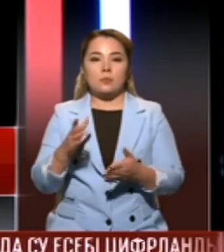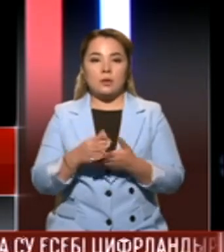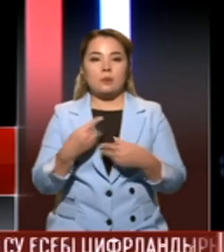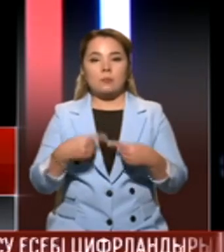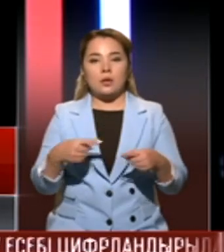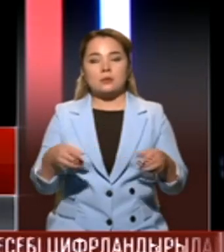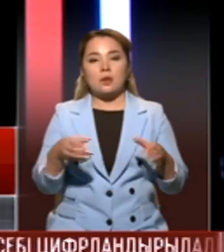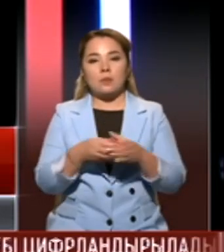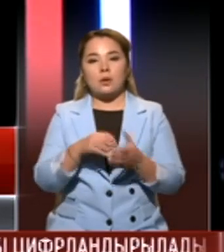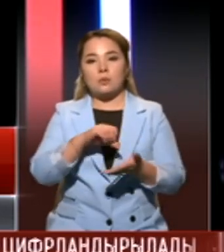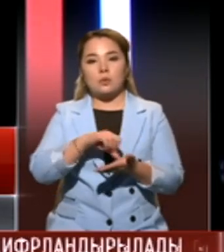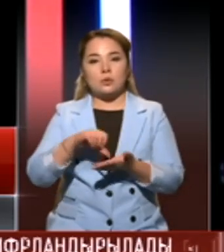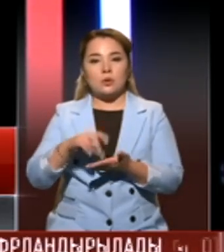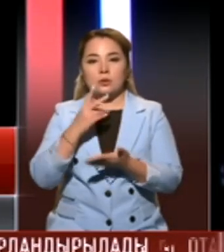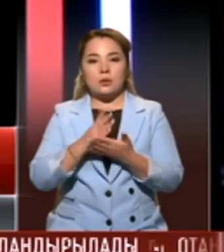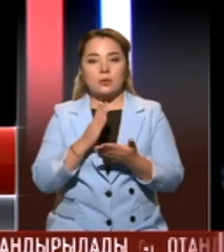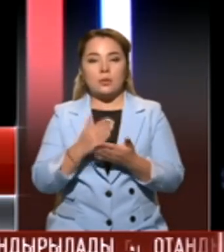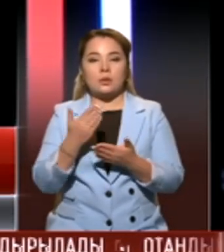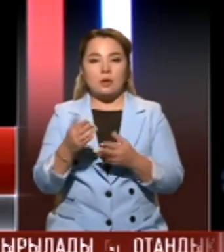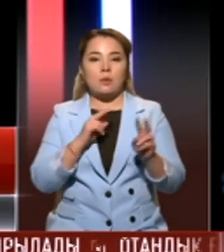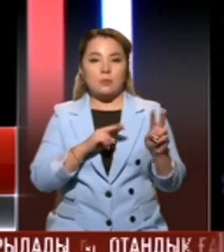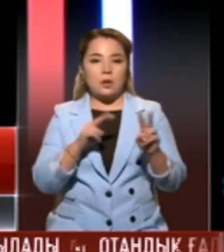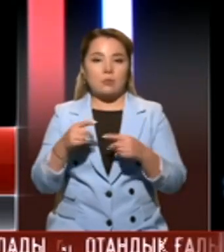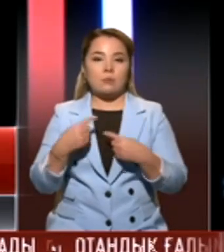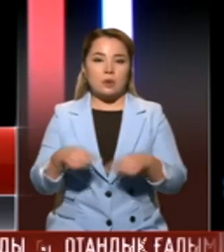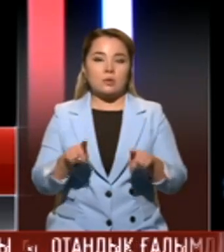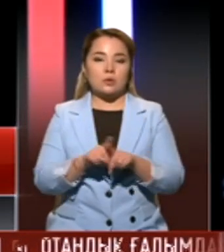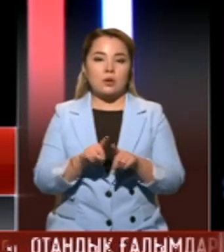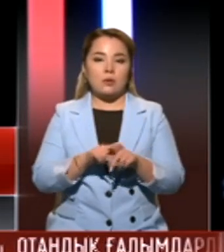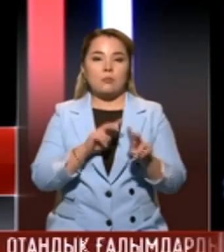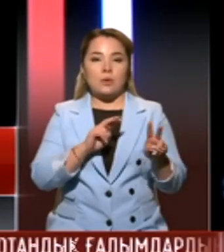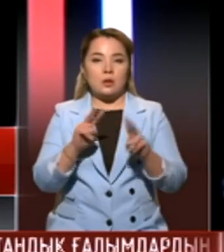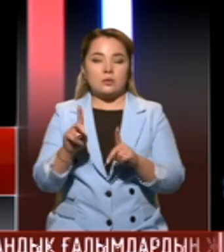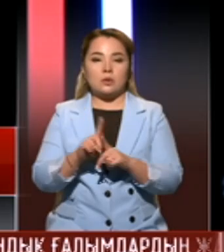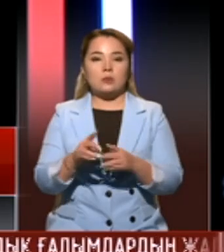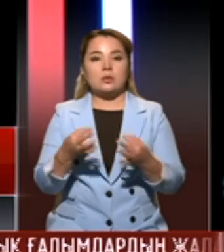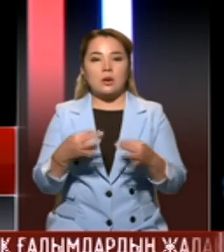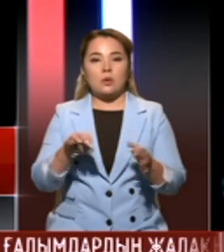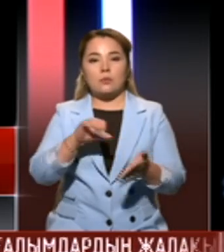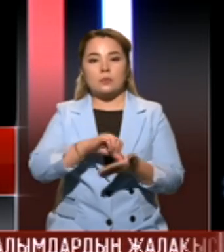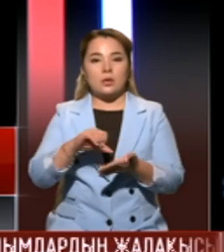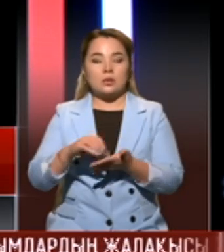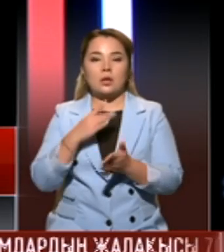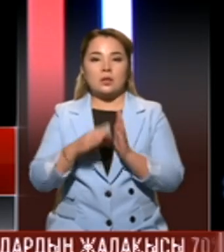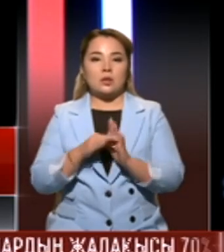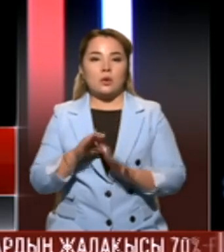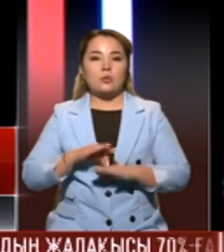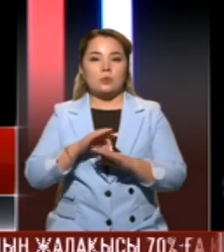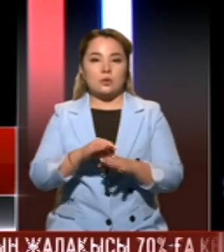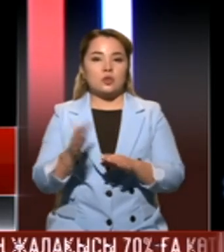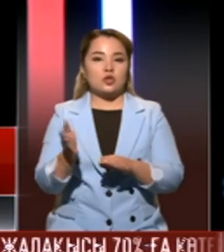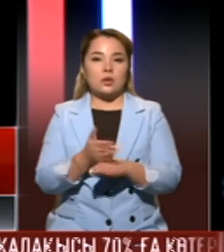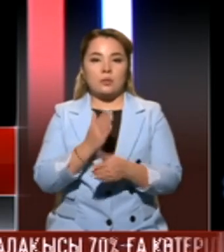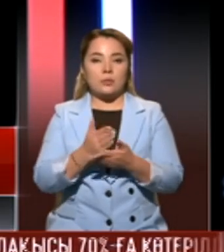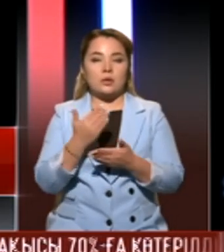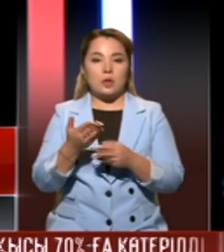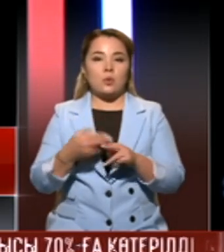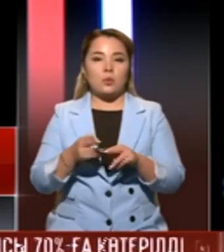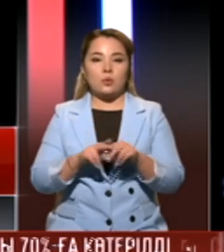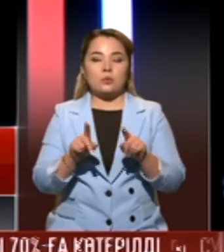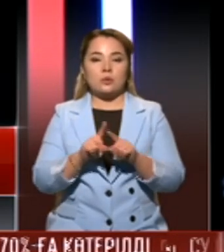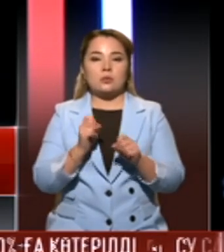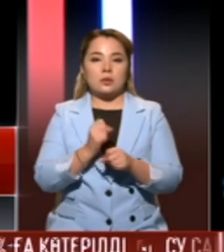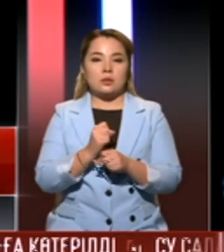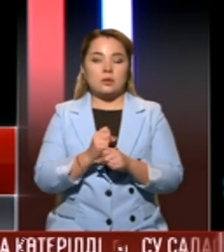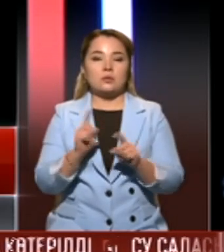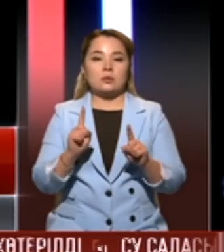басқа партиялардың мүшелері деген сияқты бақылаушыны, басқа да бір бақылаушыны, тәуелсіз бақылаушыларды учаскеден шығарып жіберуге тырысады дейді. Ал шығарып жіберді. Мұндай кезде не